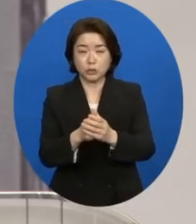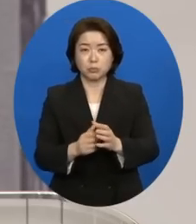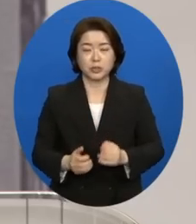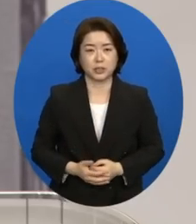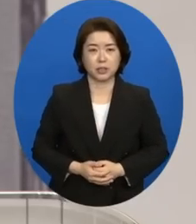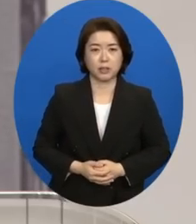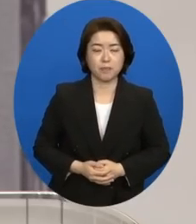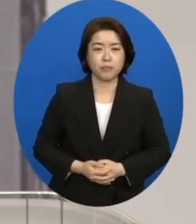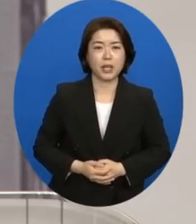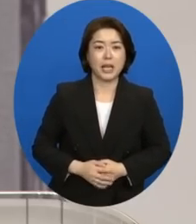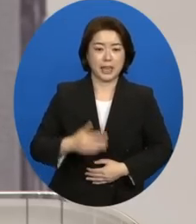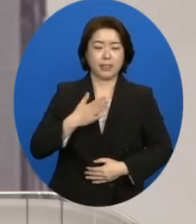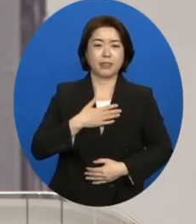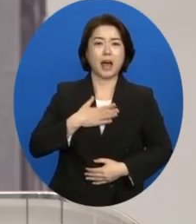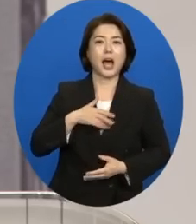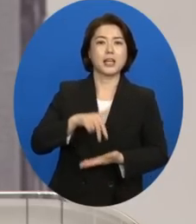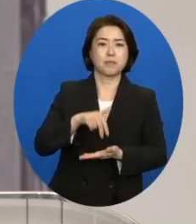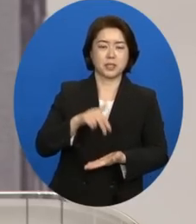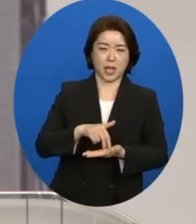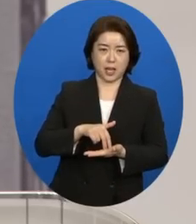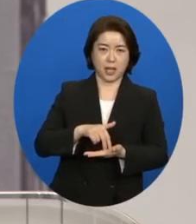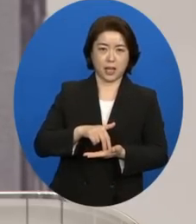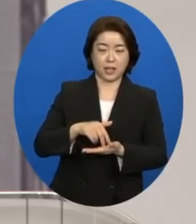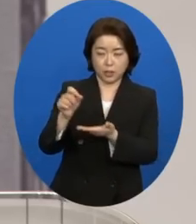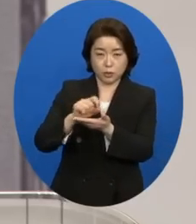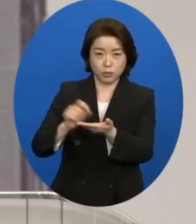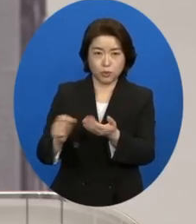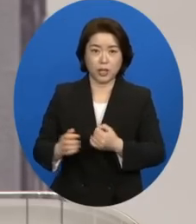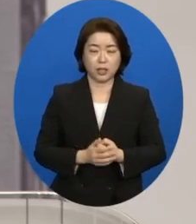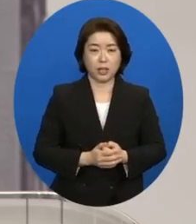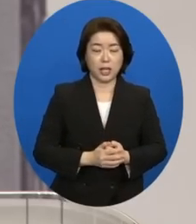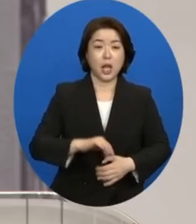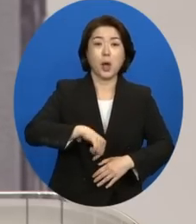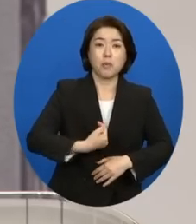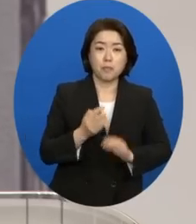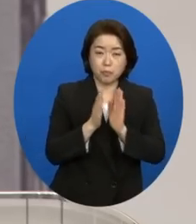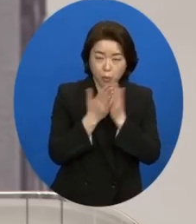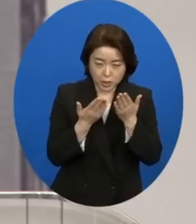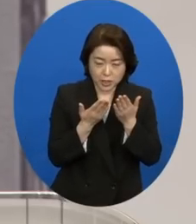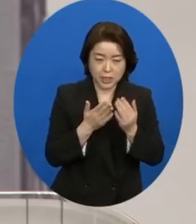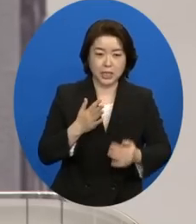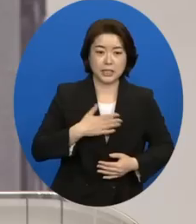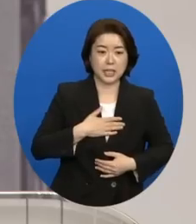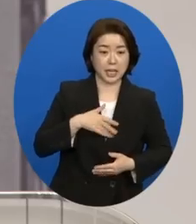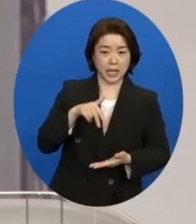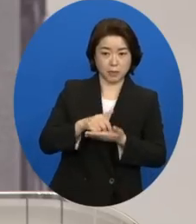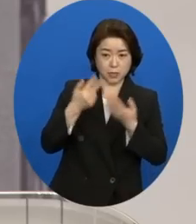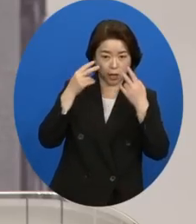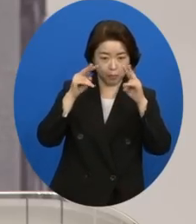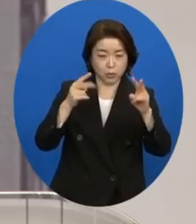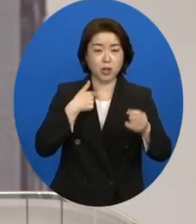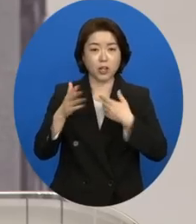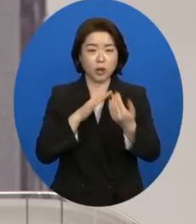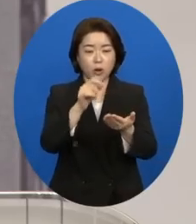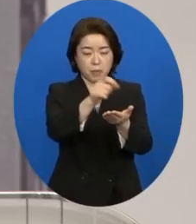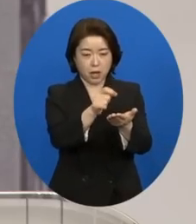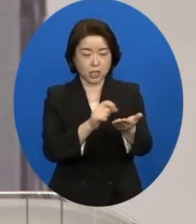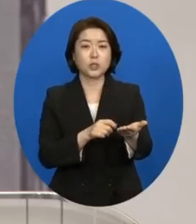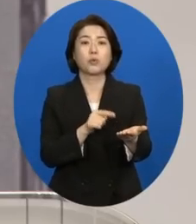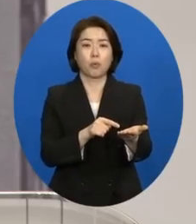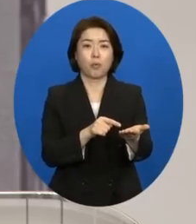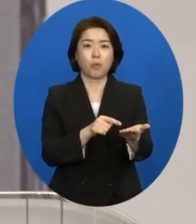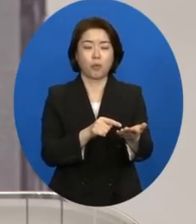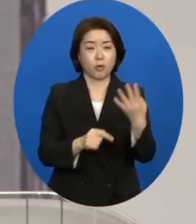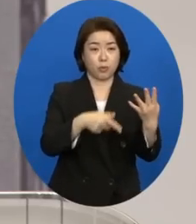시점으로 쓰여졌습니다 느브갓네살 왕이 본인이 자기 관점에서 경험한 것을 기록했다는 점에서